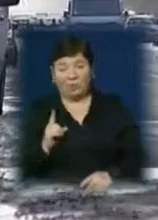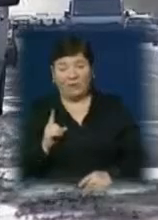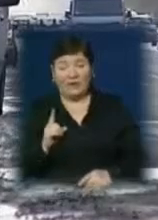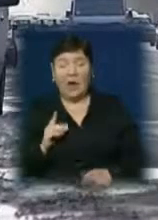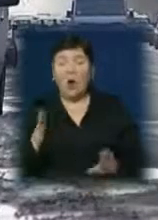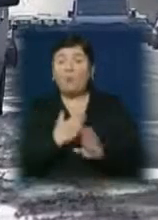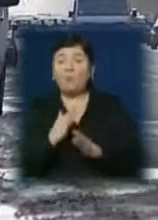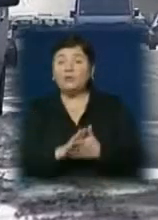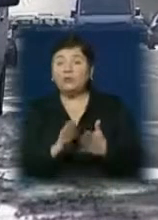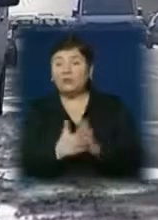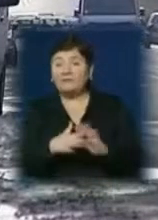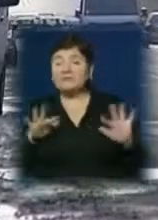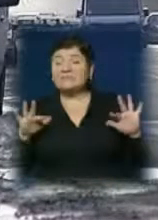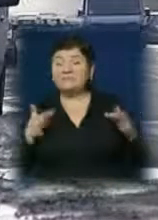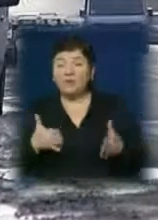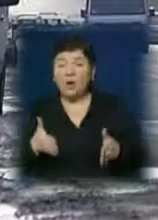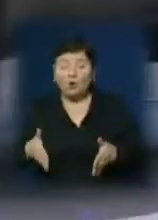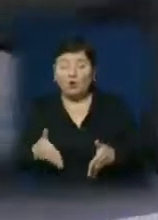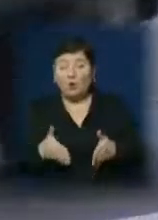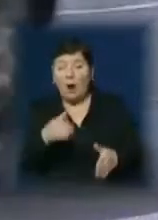здійснює перекачування стоку.